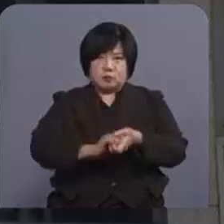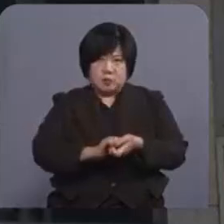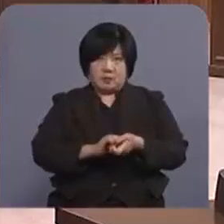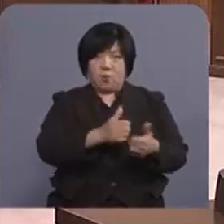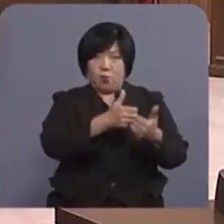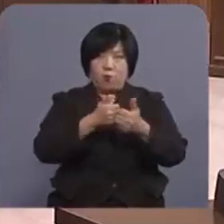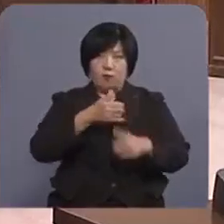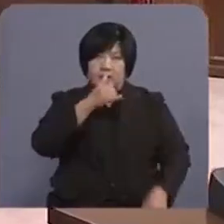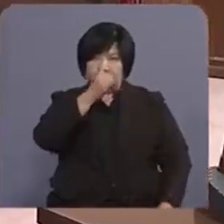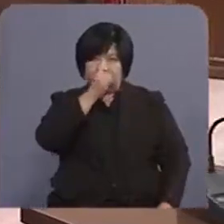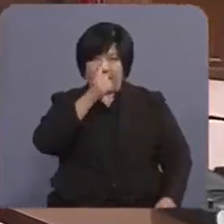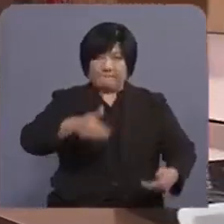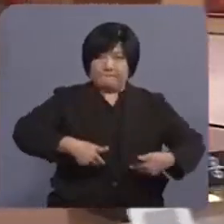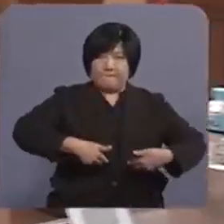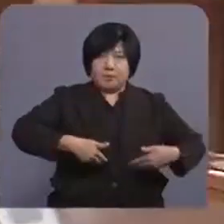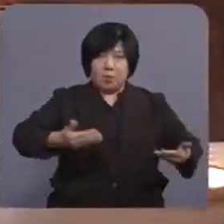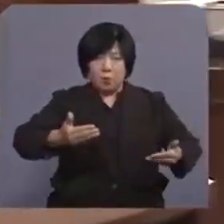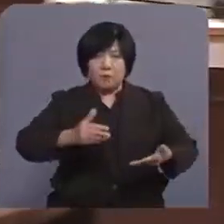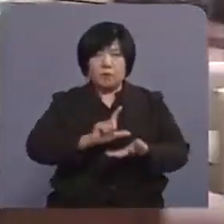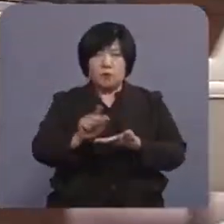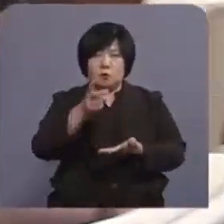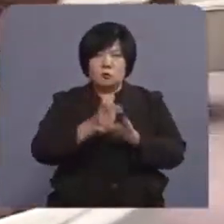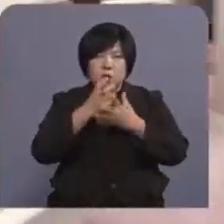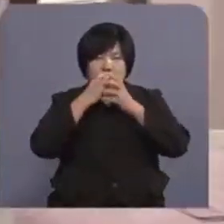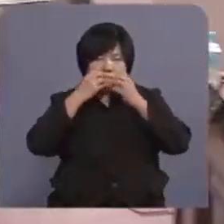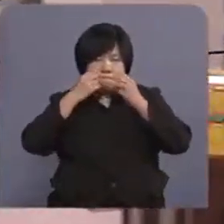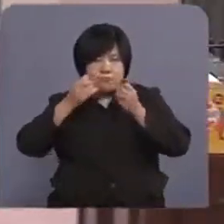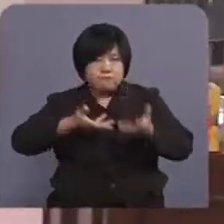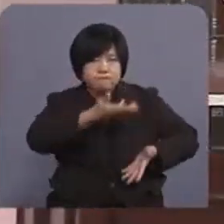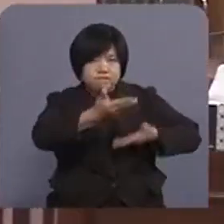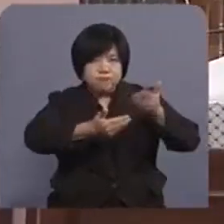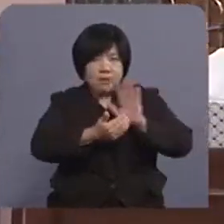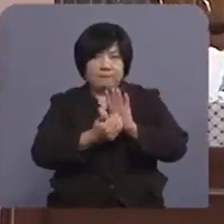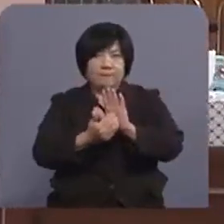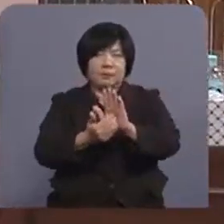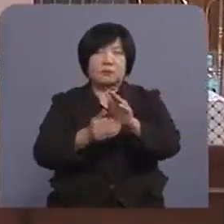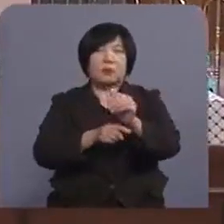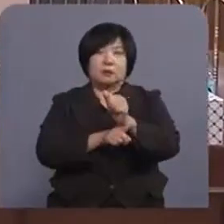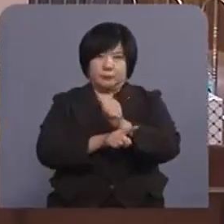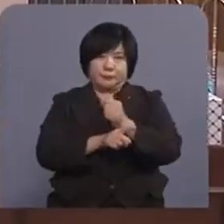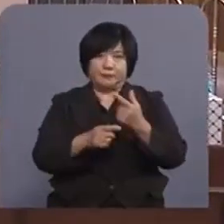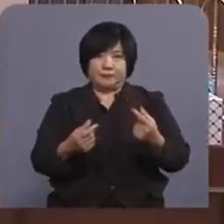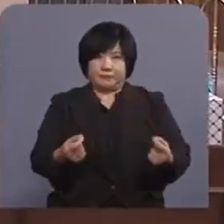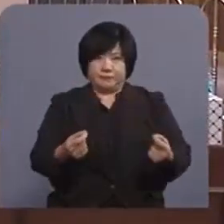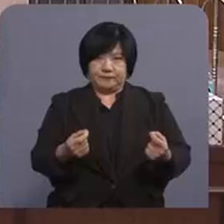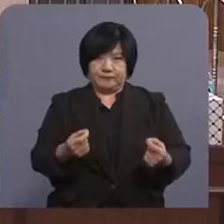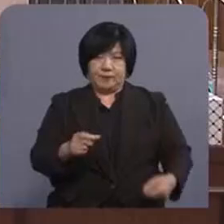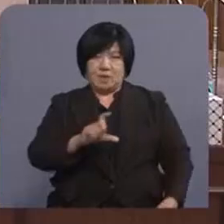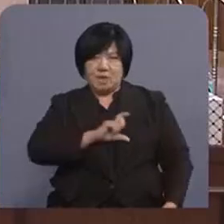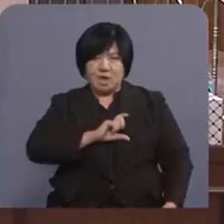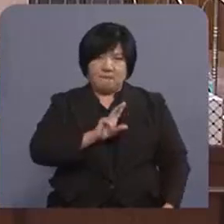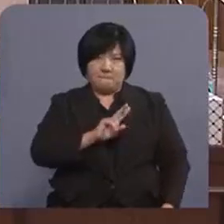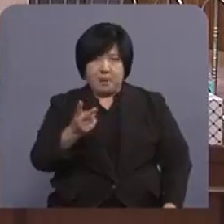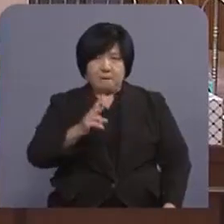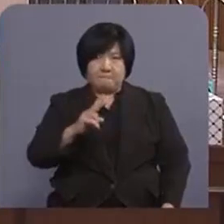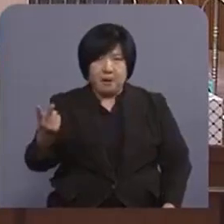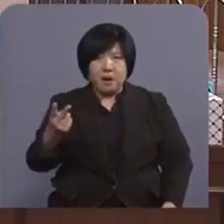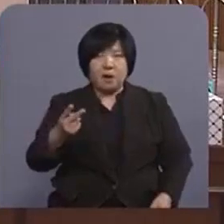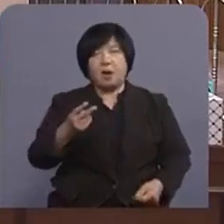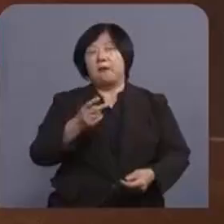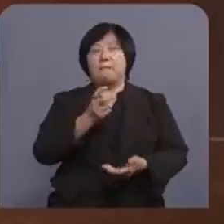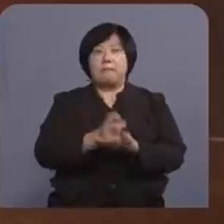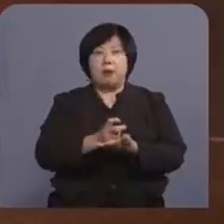이루어졌습니다 불필요한 조례가 별게 발휘되는 걸 막자는게 이유였습니다 가지고 하고이